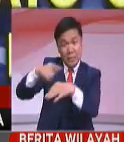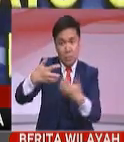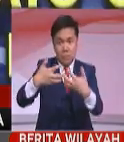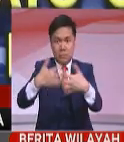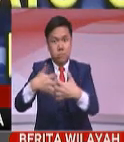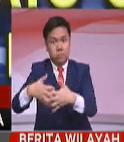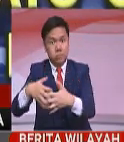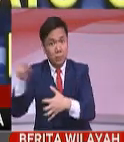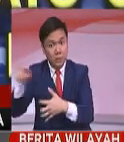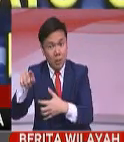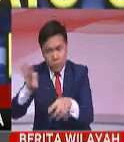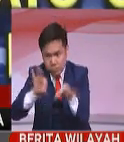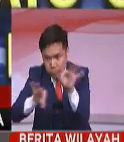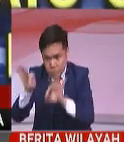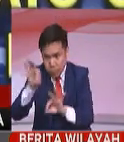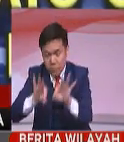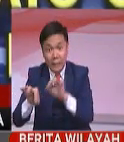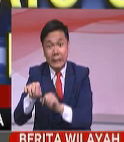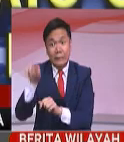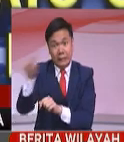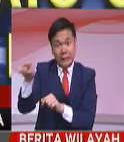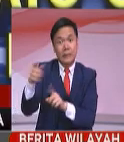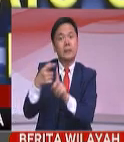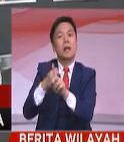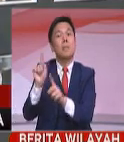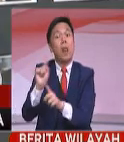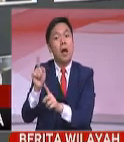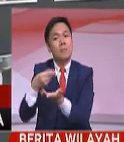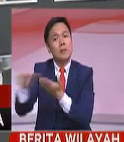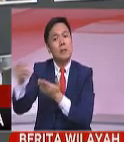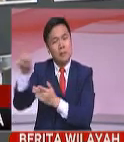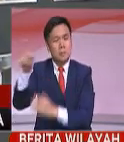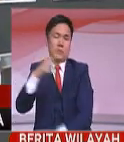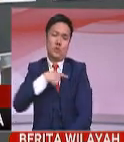yang kita rampas, tuan, semua diperoleh daripada China. Tuan.